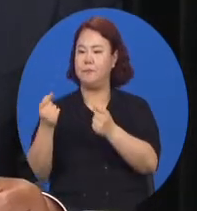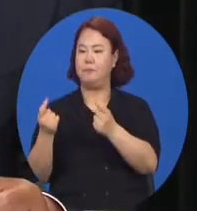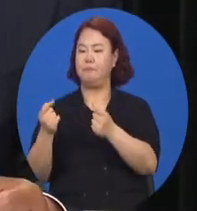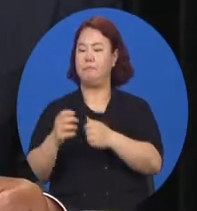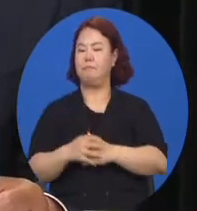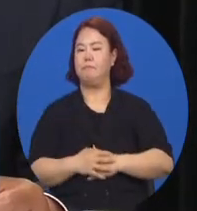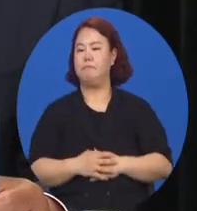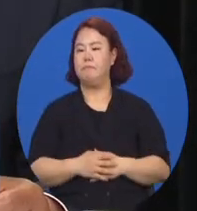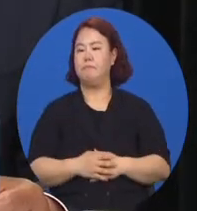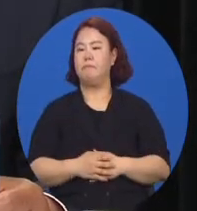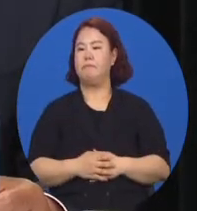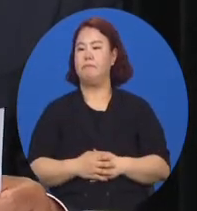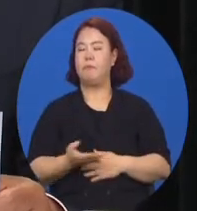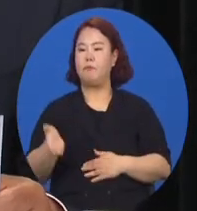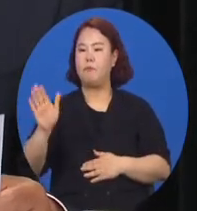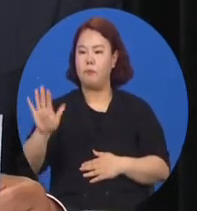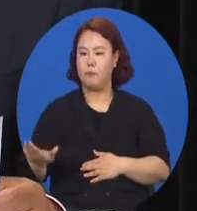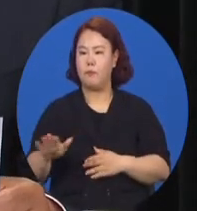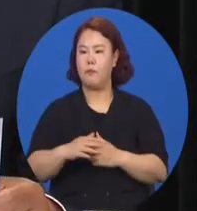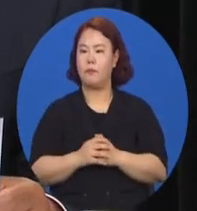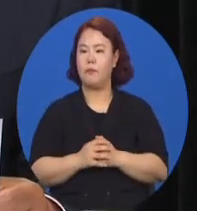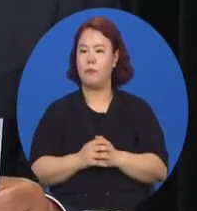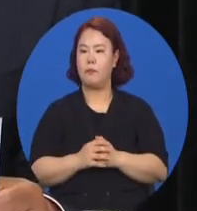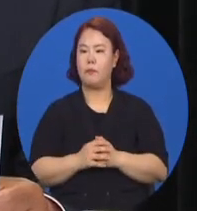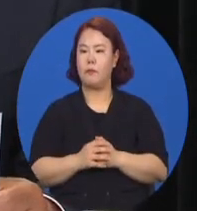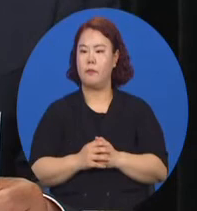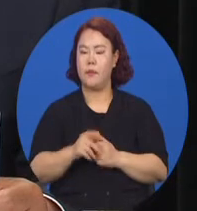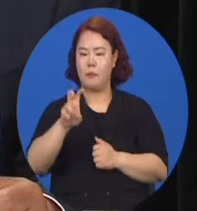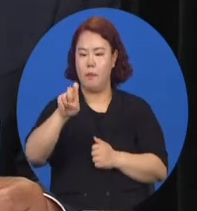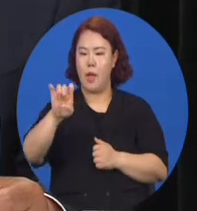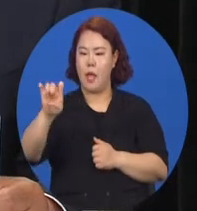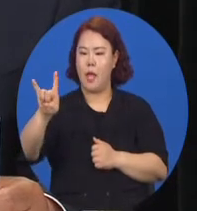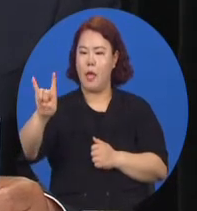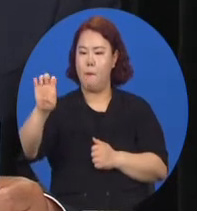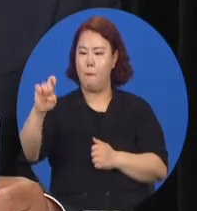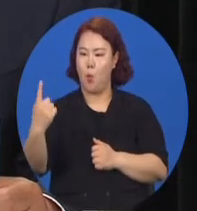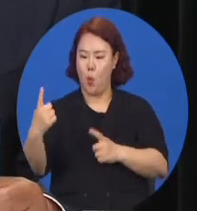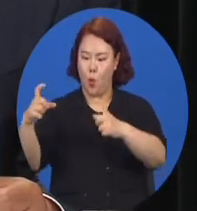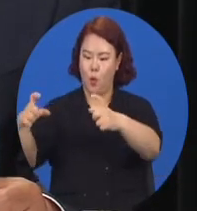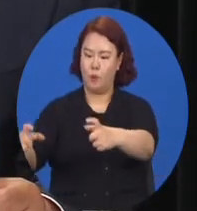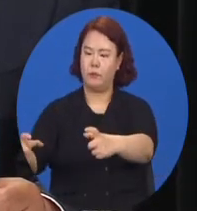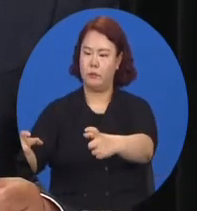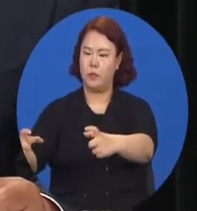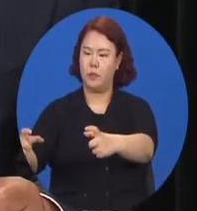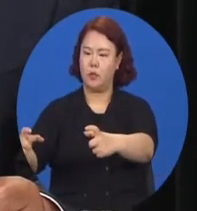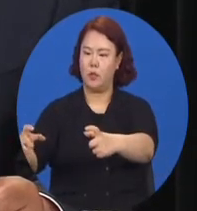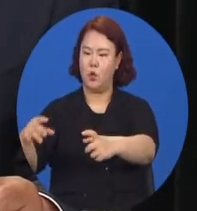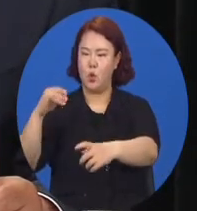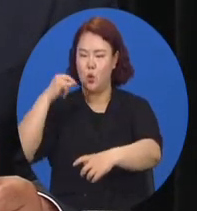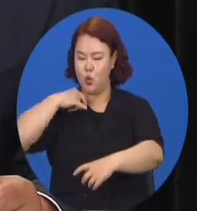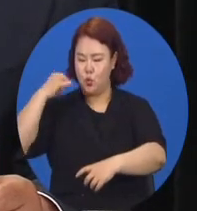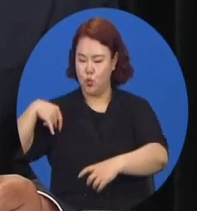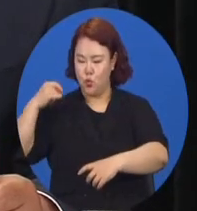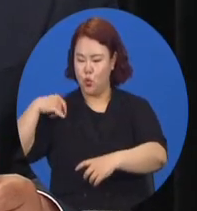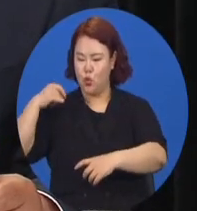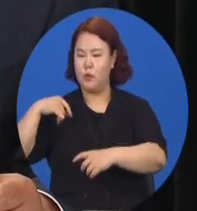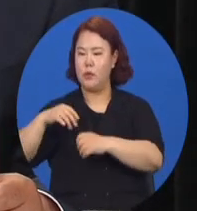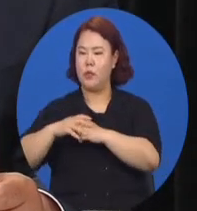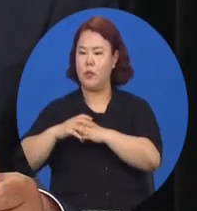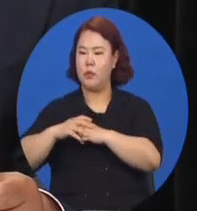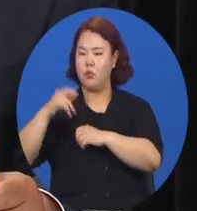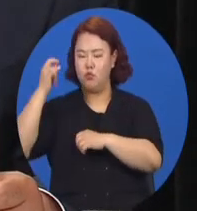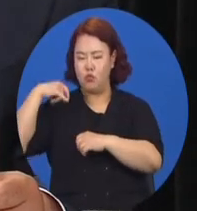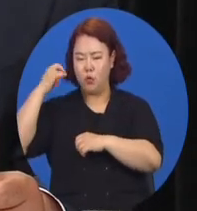아니겠습니까? 그런데 이 메포 지역에 이 중국에서 소음만 끼치고 아직